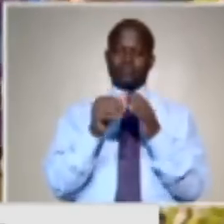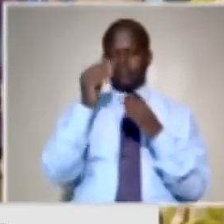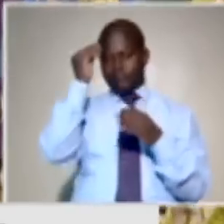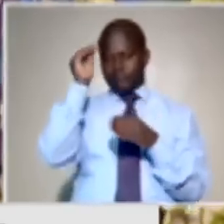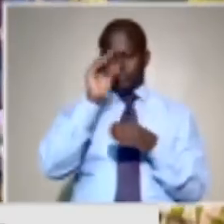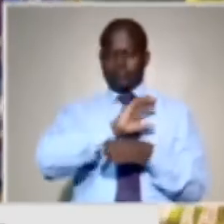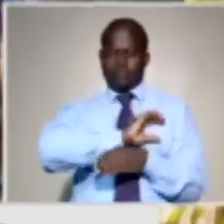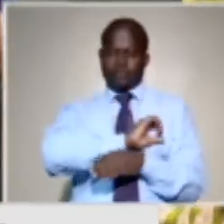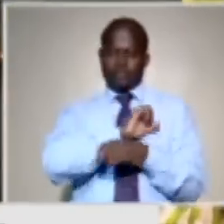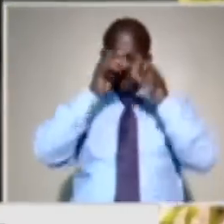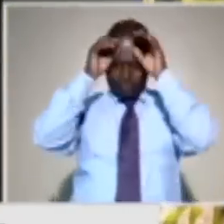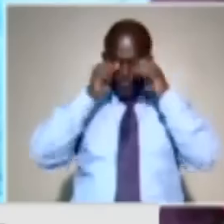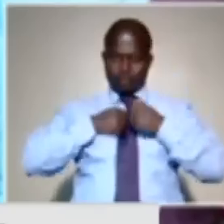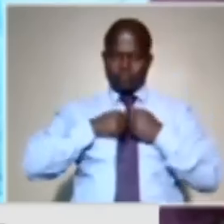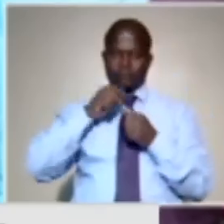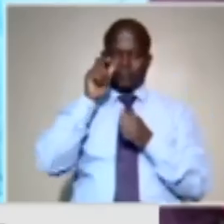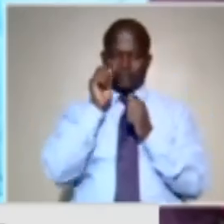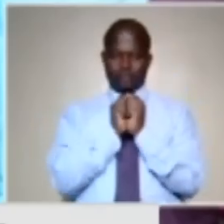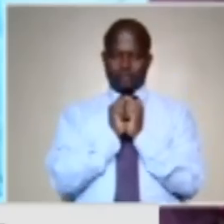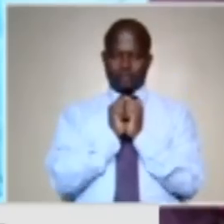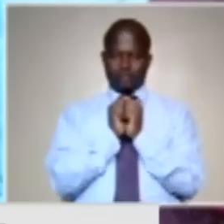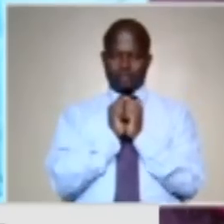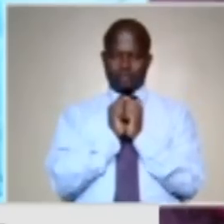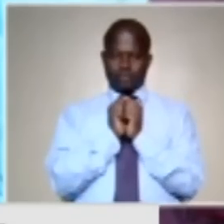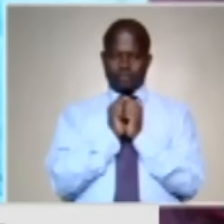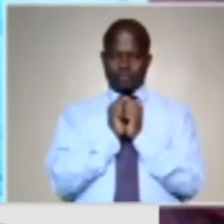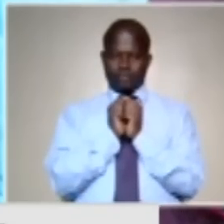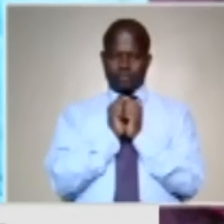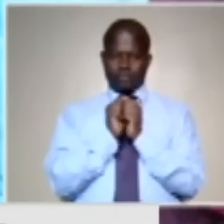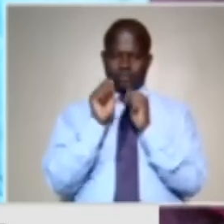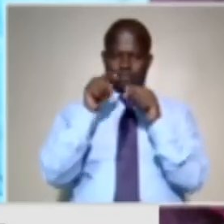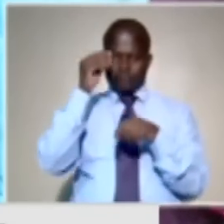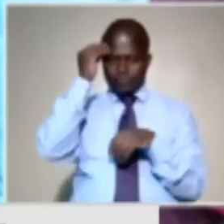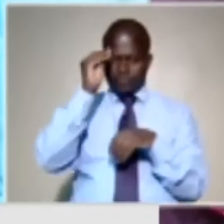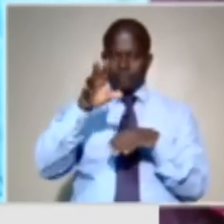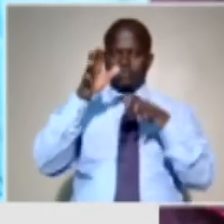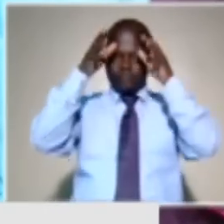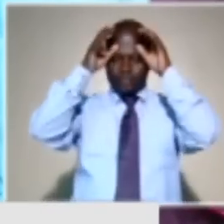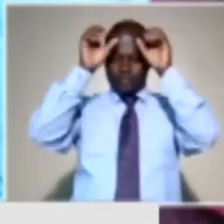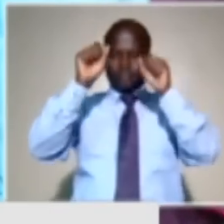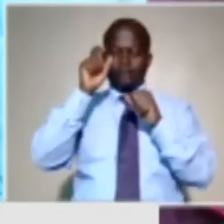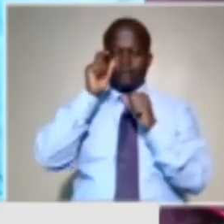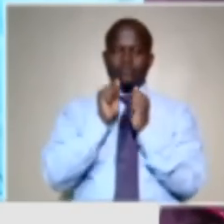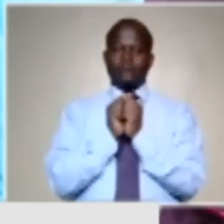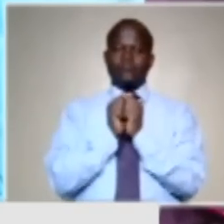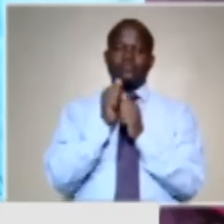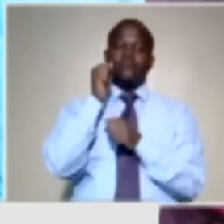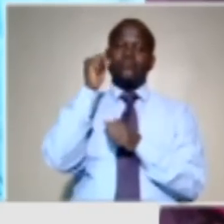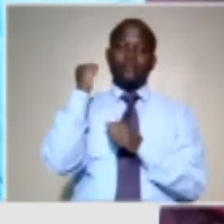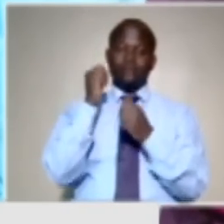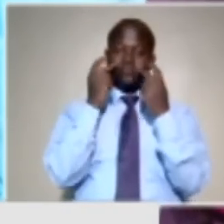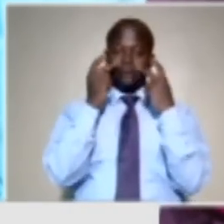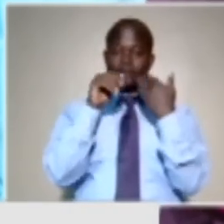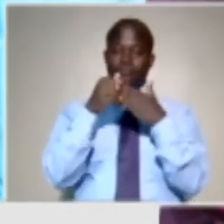ubutumwa bw'ihumure bwa perezida w'u Rwanda Paul Kagame naje mbazaniye ubutumwa bwanjye kwa perezida wa repubulika ejo mwabonye